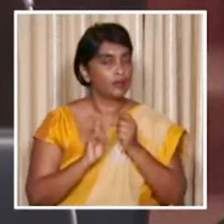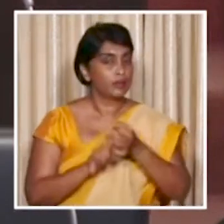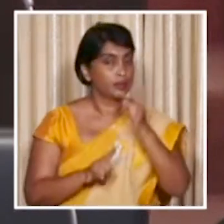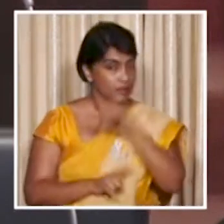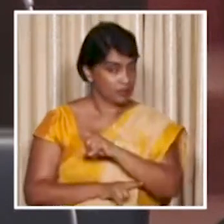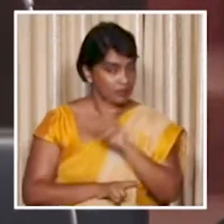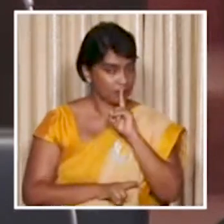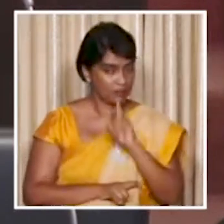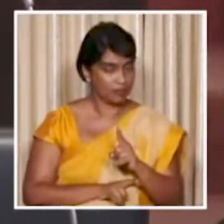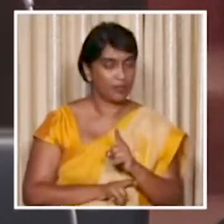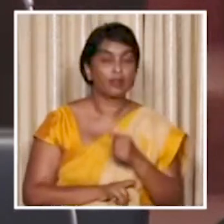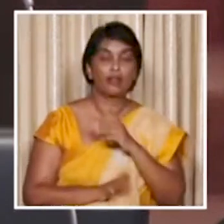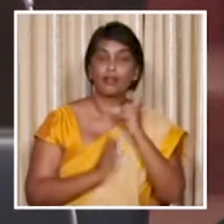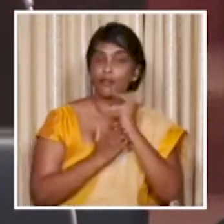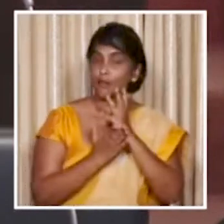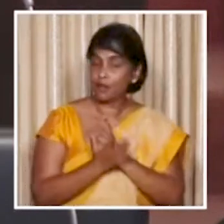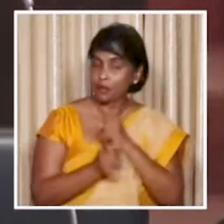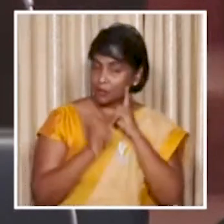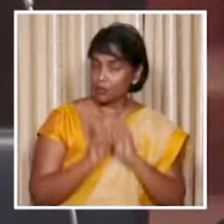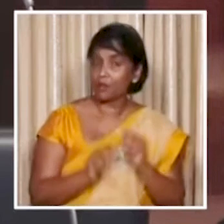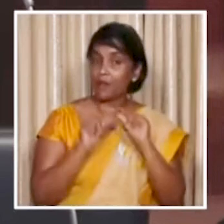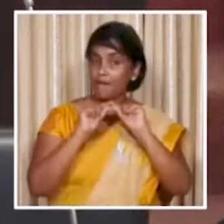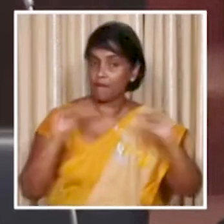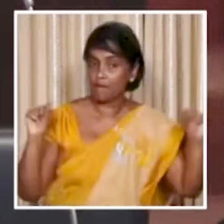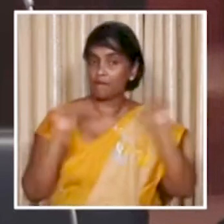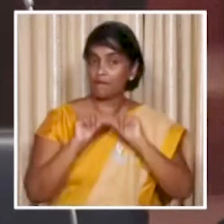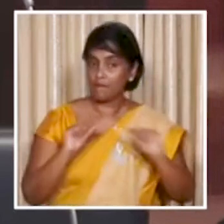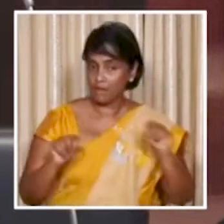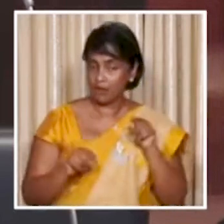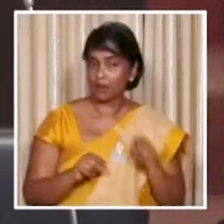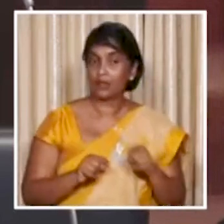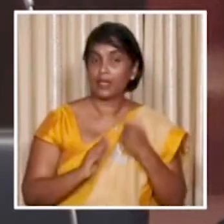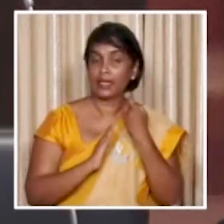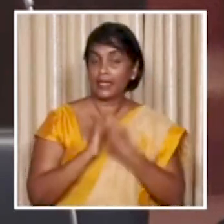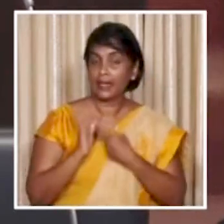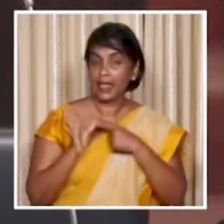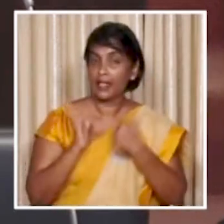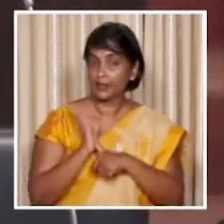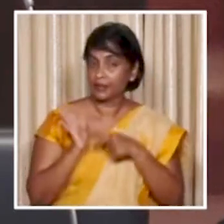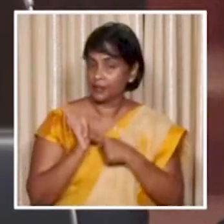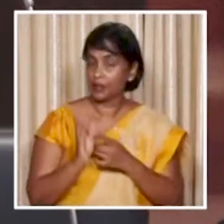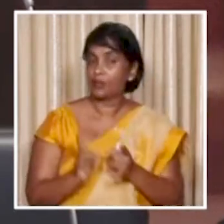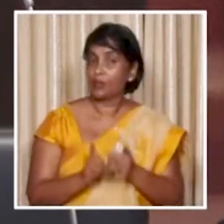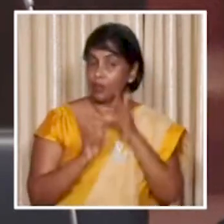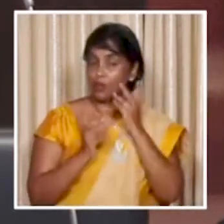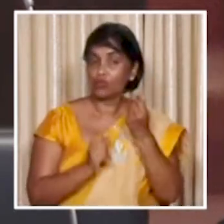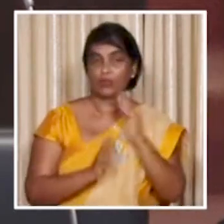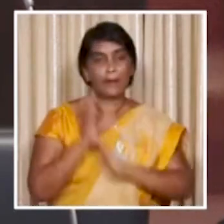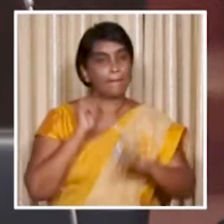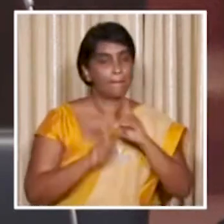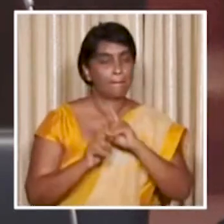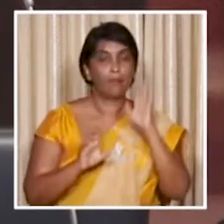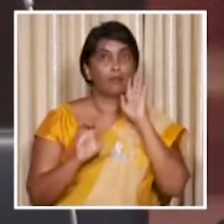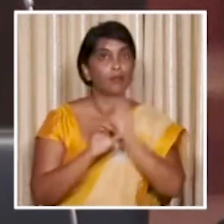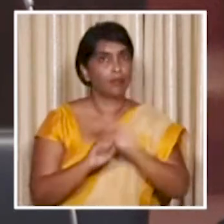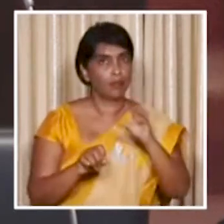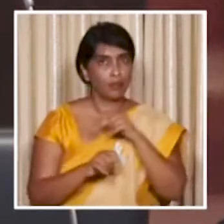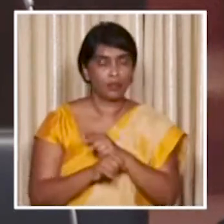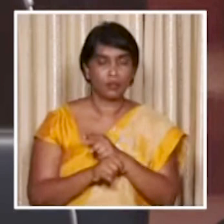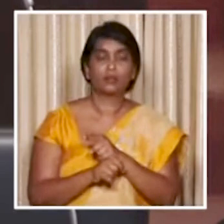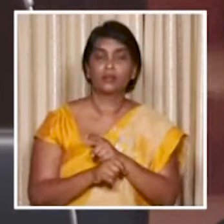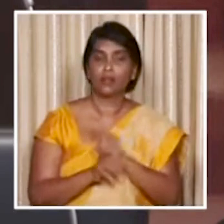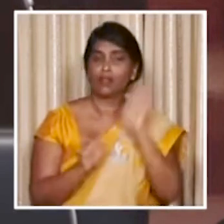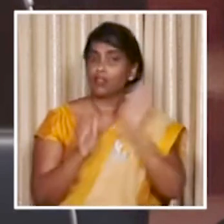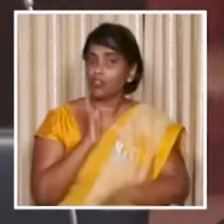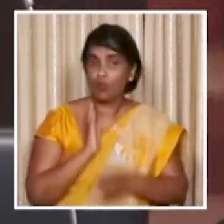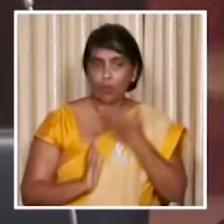ජනාධිපතිතුමාගේ විවත්තාවේ තියෙන වගන්ති චක්‍ර ලේඛනයේ මගින් මුදල් ලබා අත්‍යවශ්‍ය නිවේදනයේ මගින් අයින්